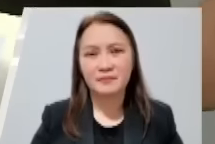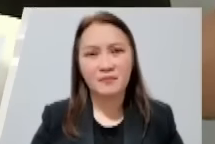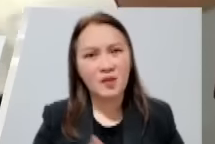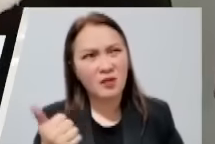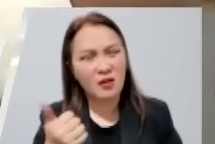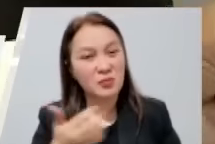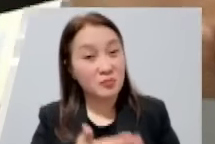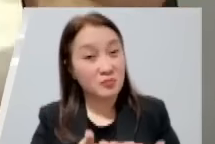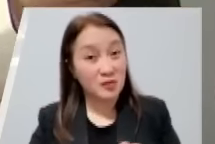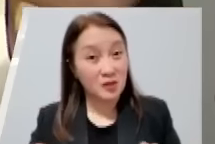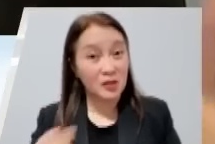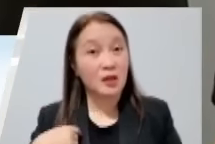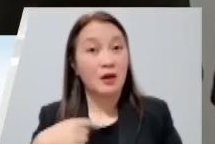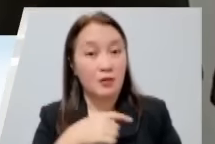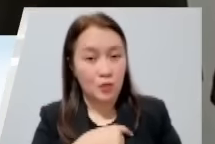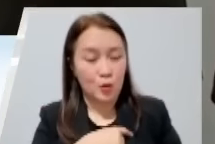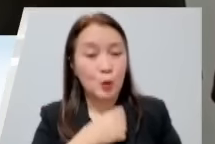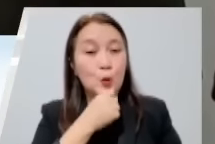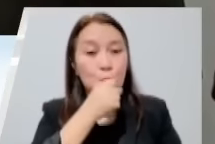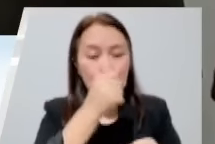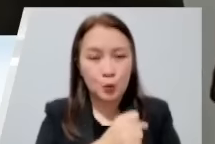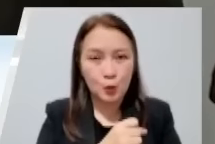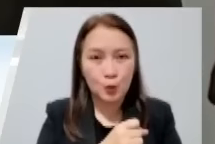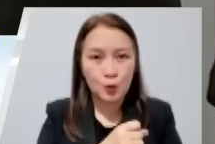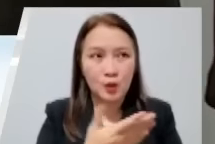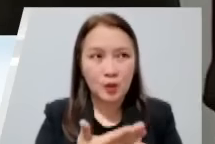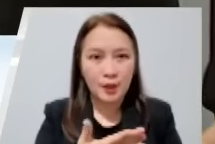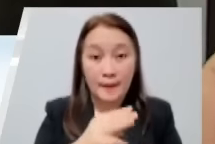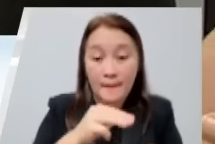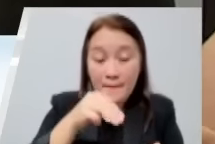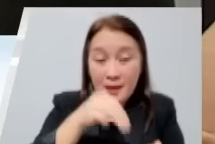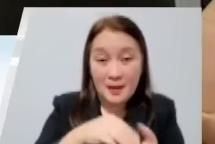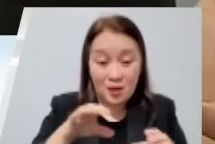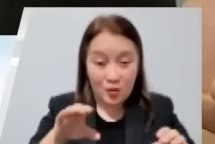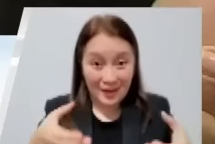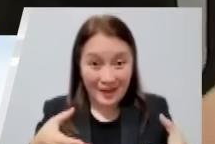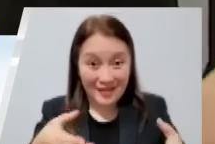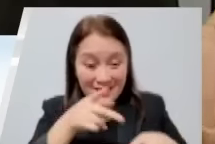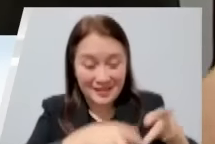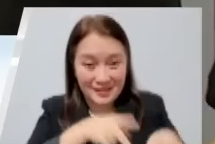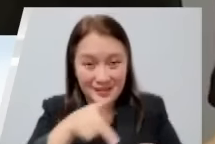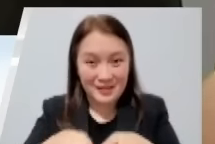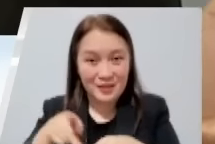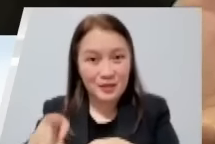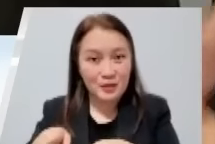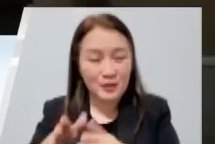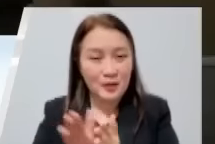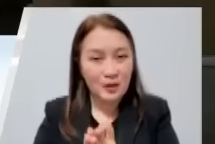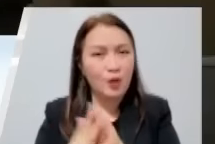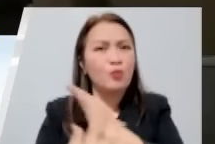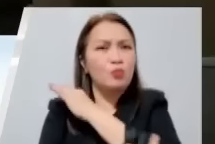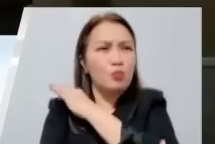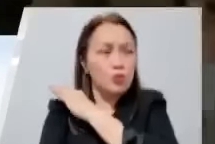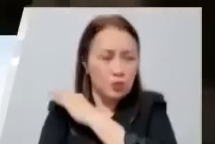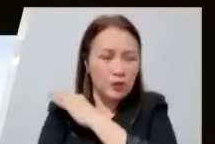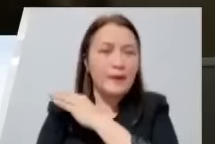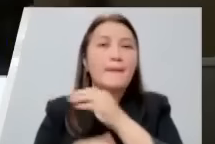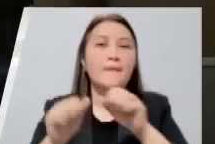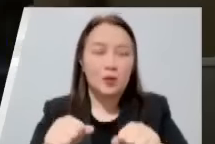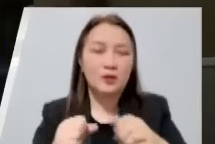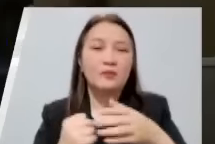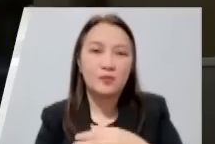doing to make sure that the middle class grow and the poor in particularly grow. Para sa GMA